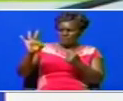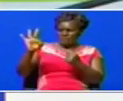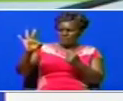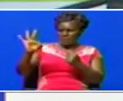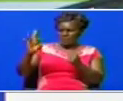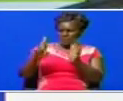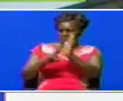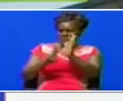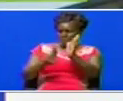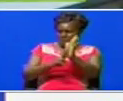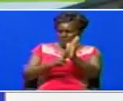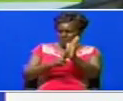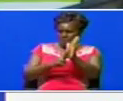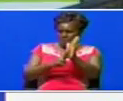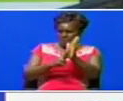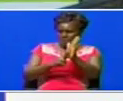2,953, representing